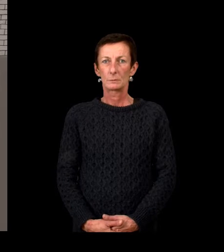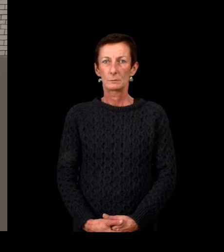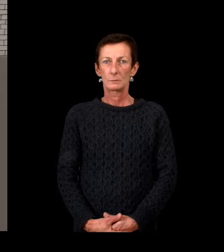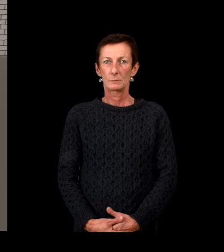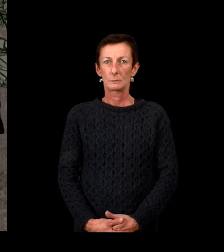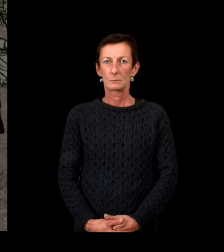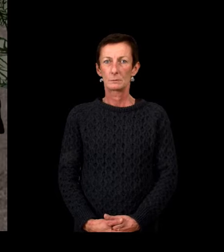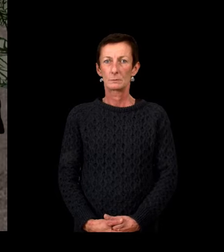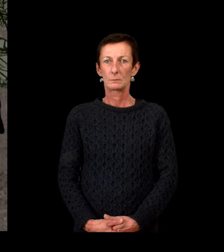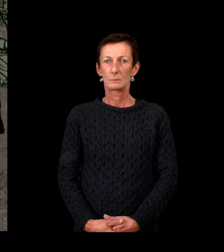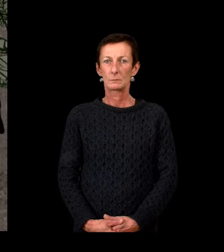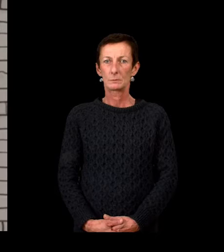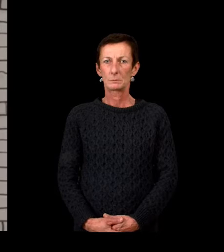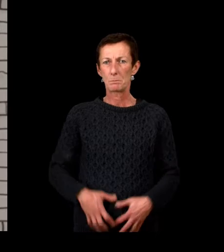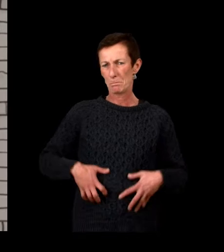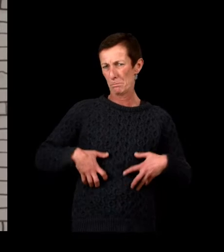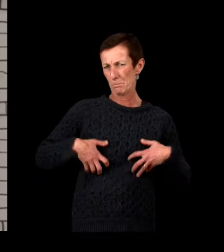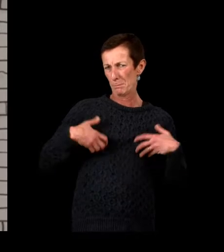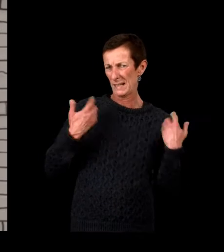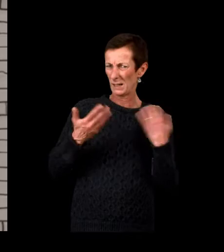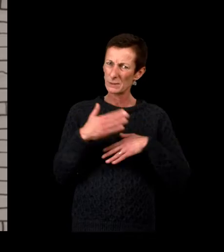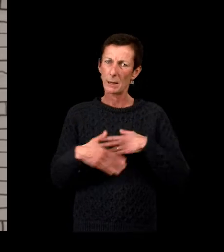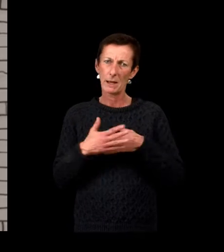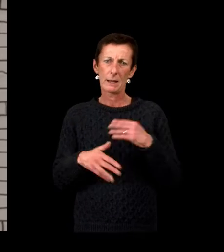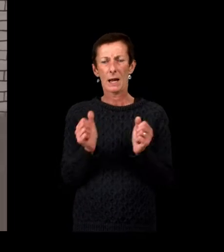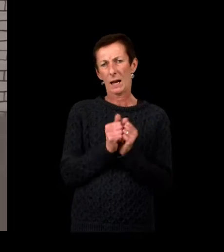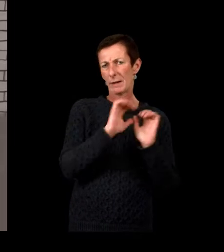Oh, il m'énerve ce gamin là avec son ballon.